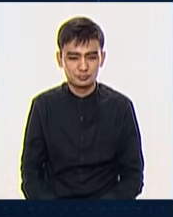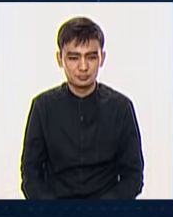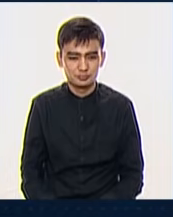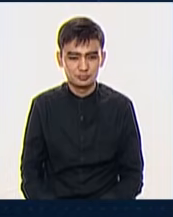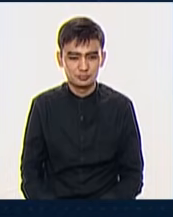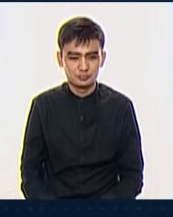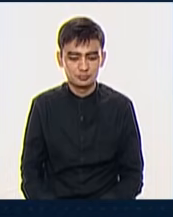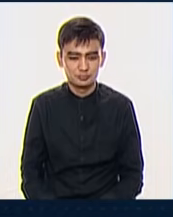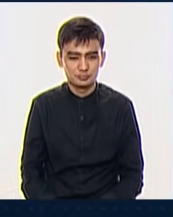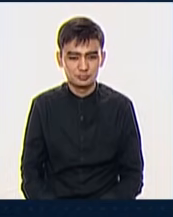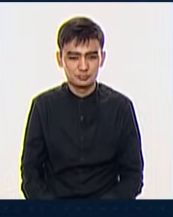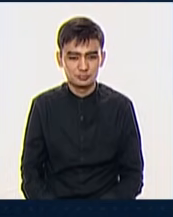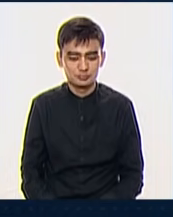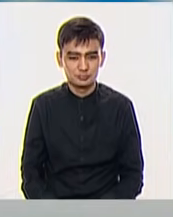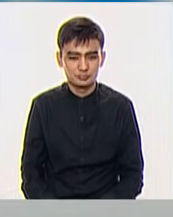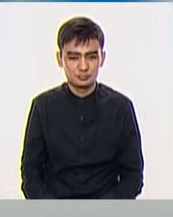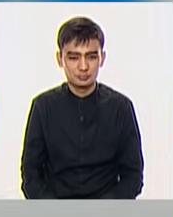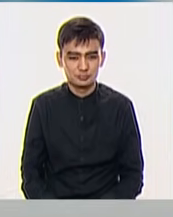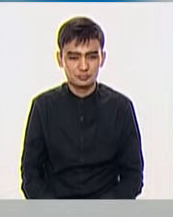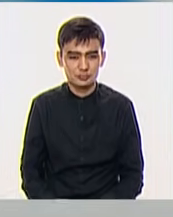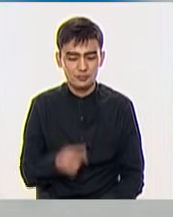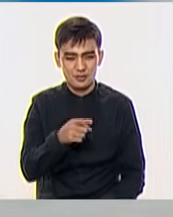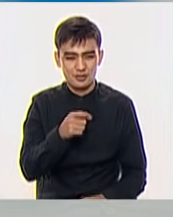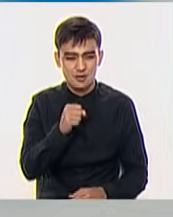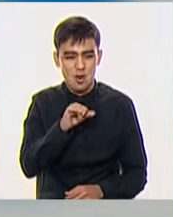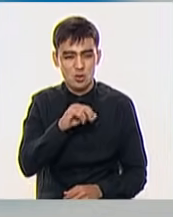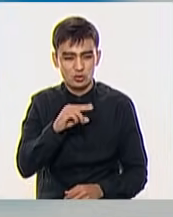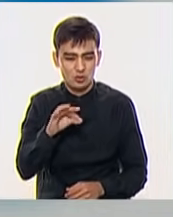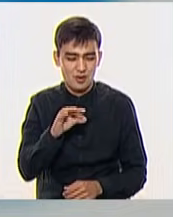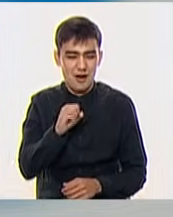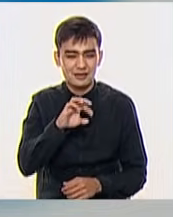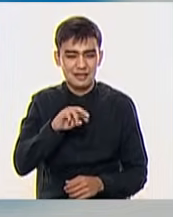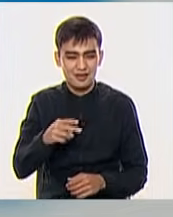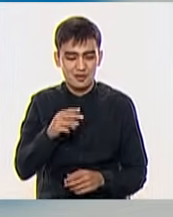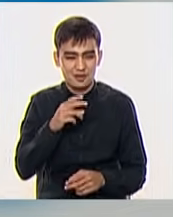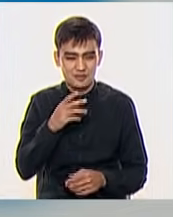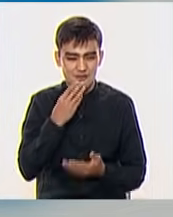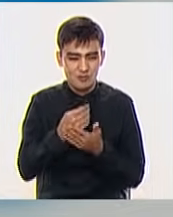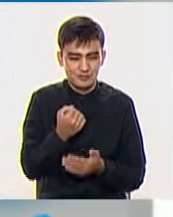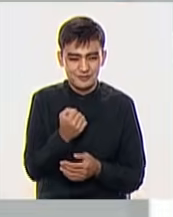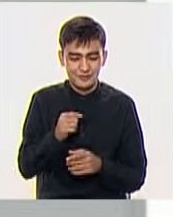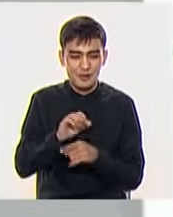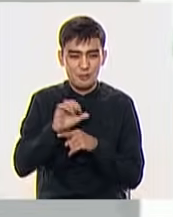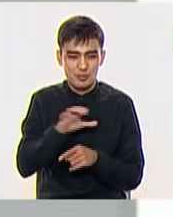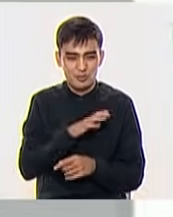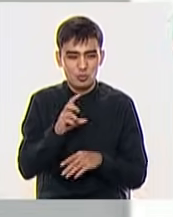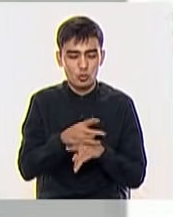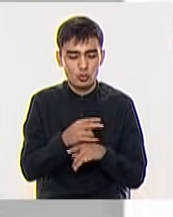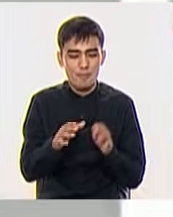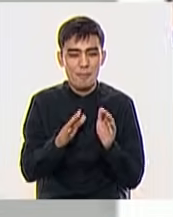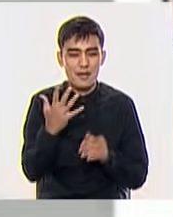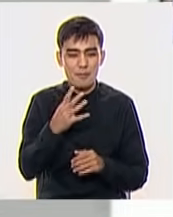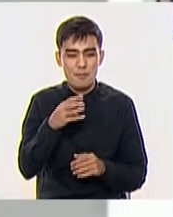Ты не прыгнешь ни разу. Это аудиосообщение Асель отправила подруге ночью 5 мая. В этот же день девушка